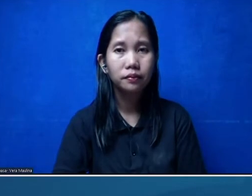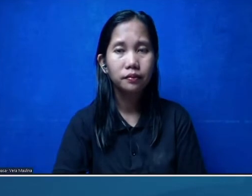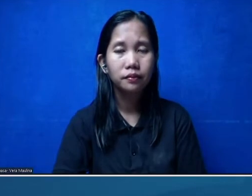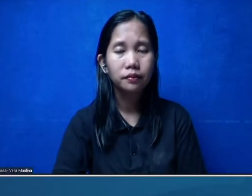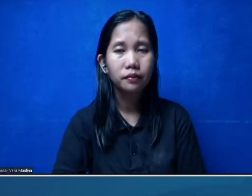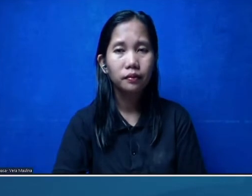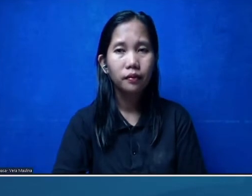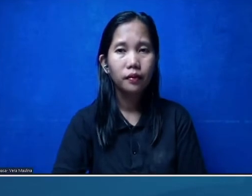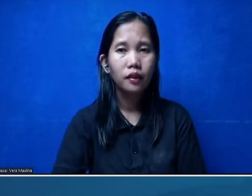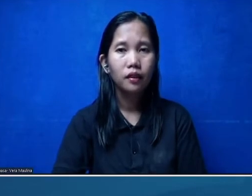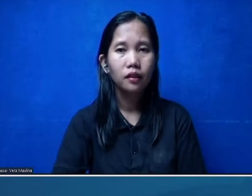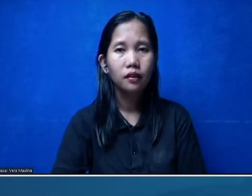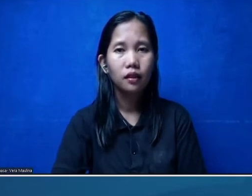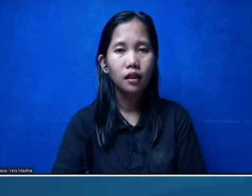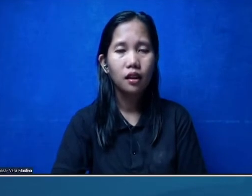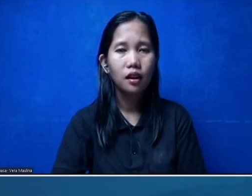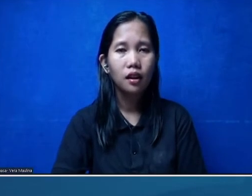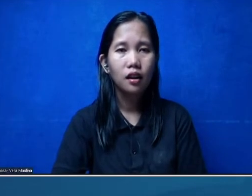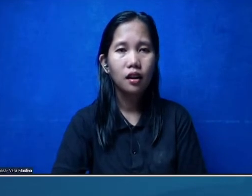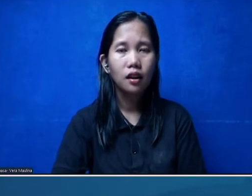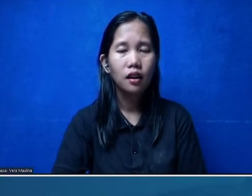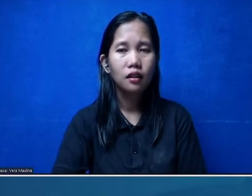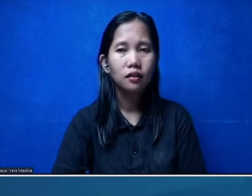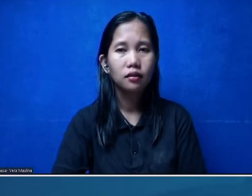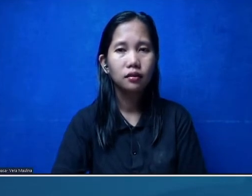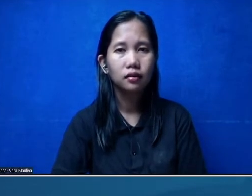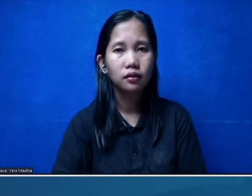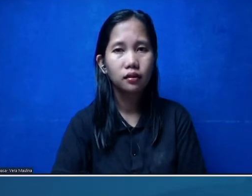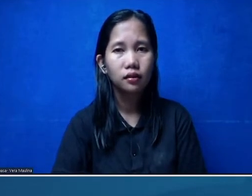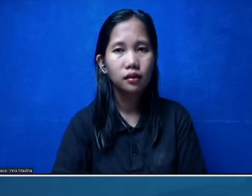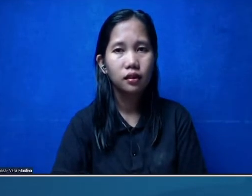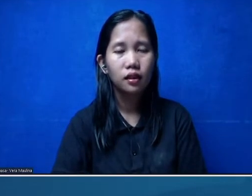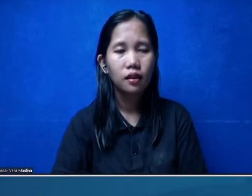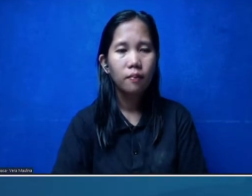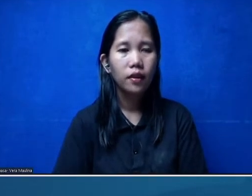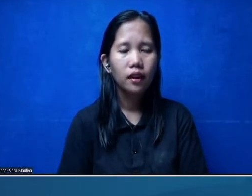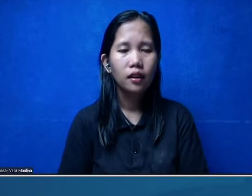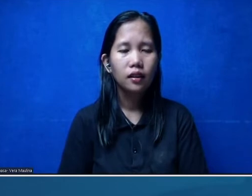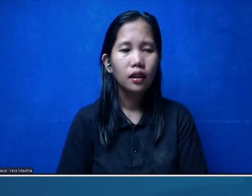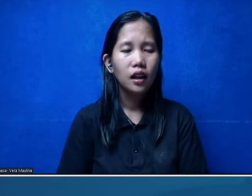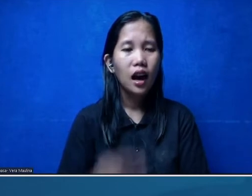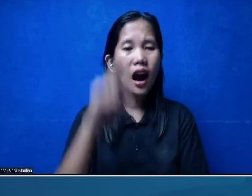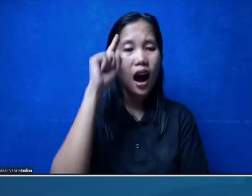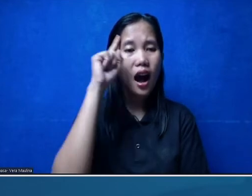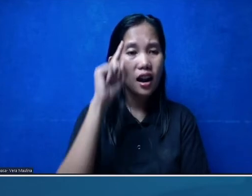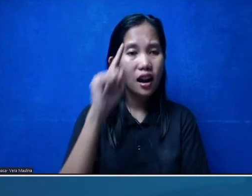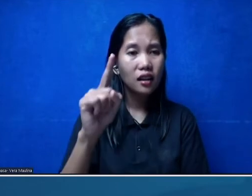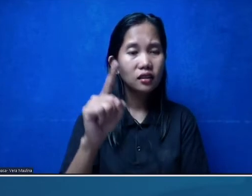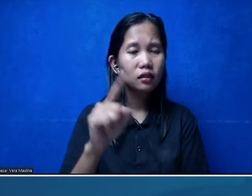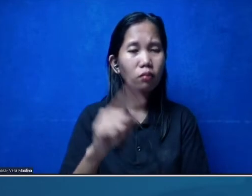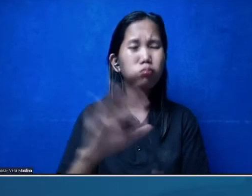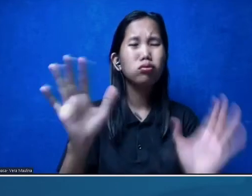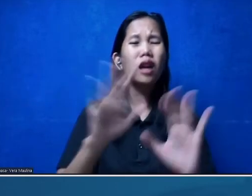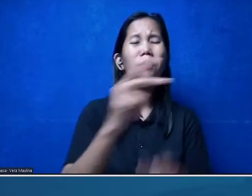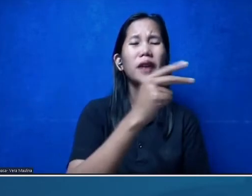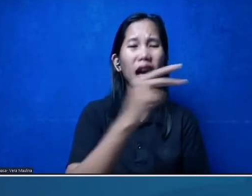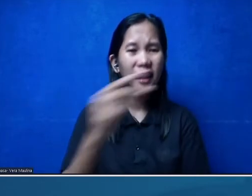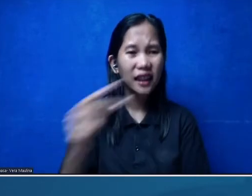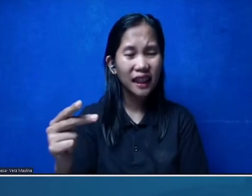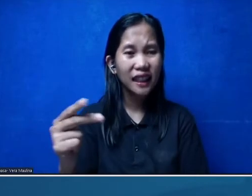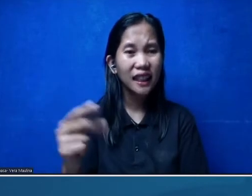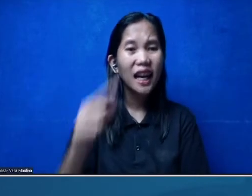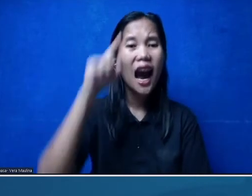bukan berarti Allah tidak tahu mereka bersembunyi disitu ketika kalimat ini keluar alas dan menyatakan